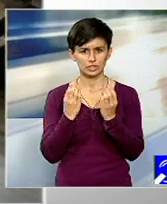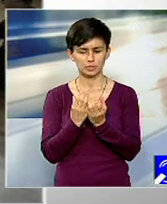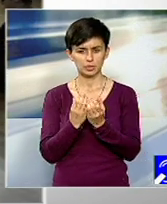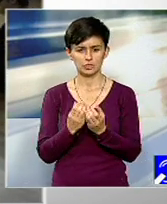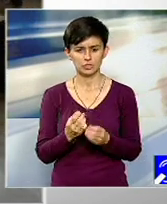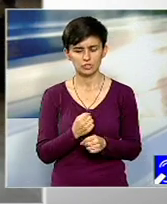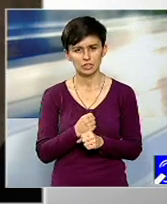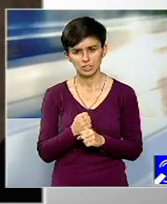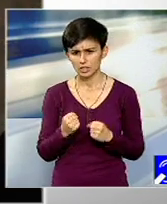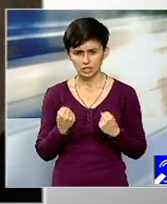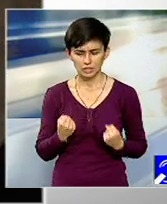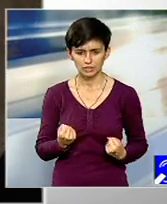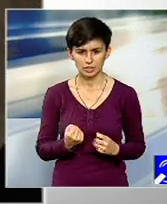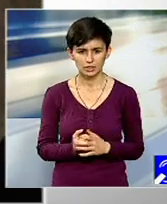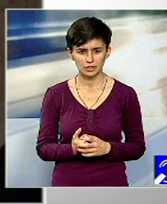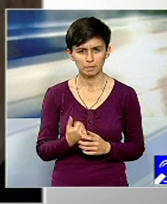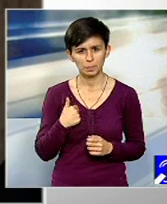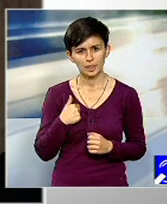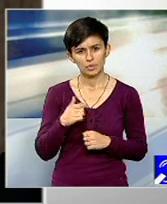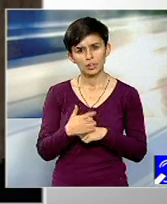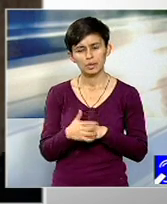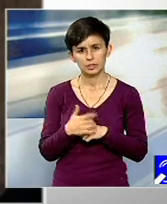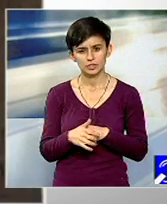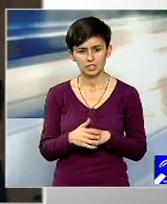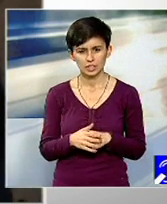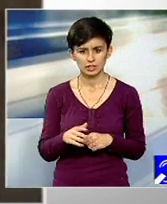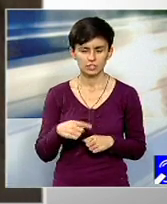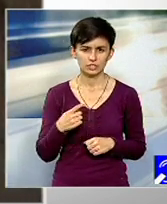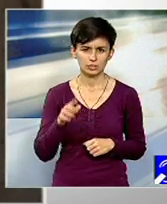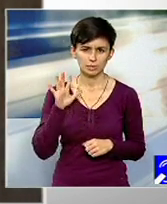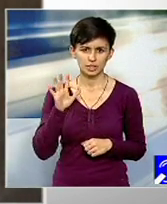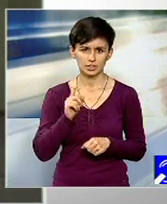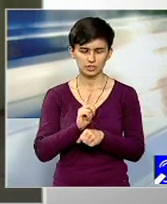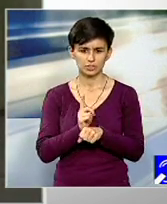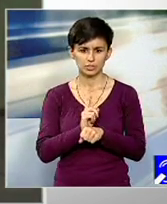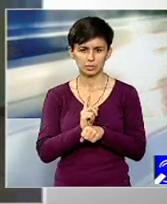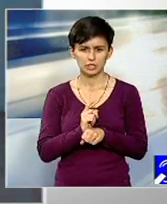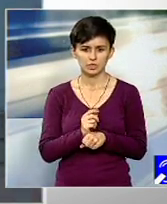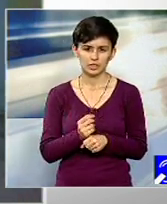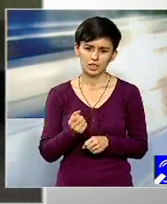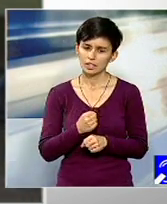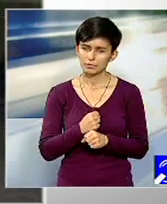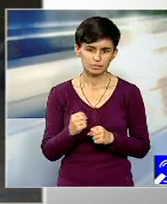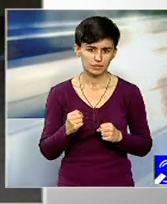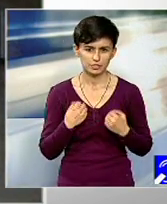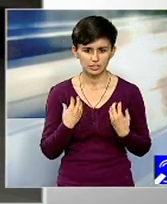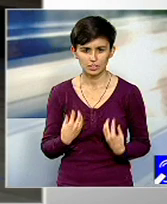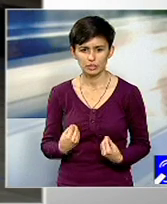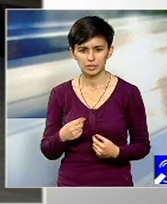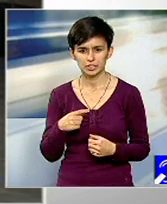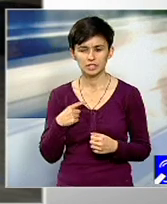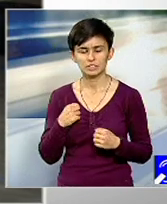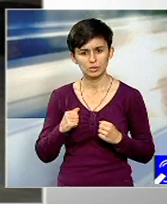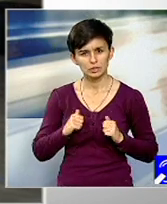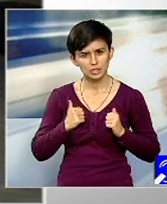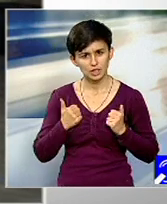încercat odată la un antrenament cu ei și după 5 minute eram pleoarcă. Deci chiar un efort mare pentru nevăzători. Și